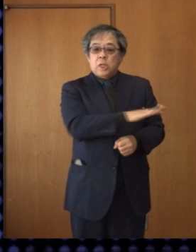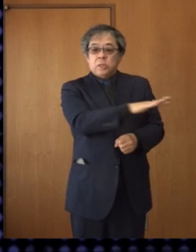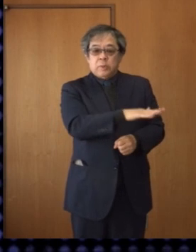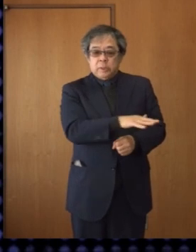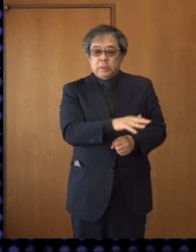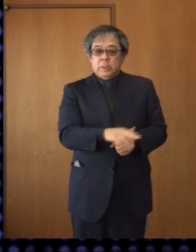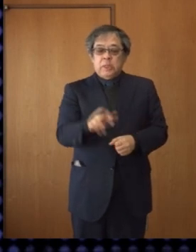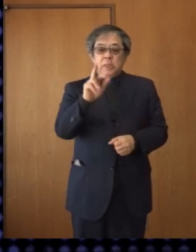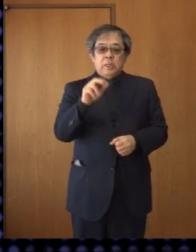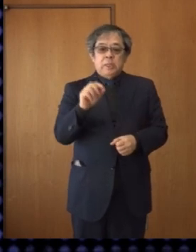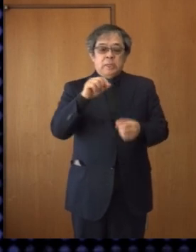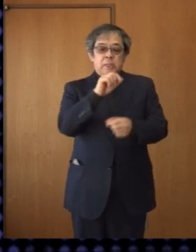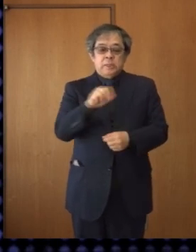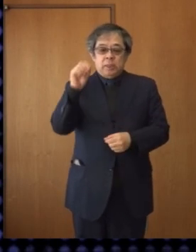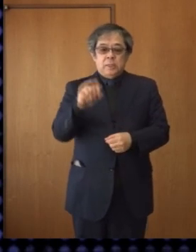がスタート。